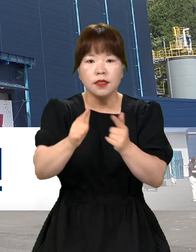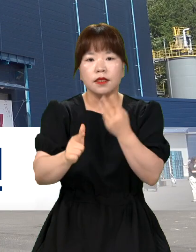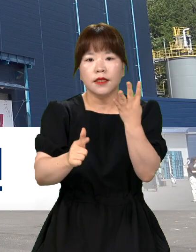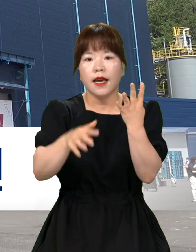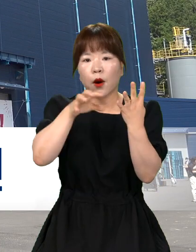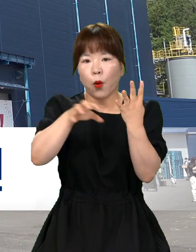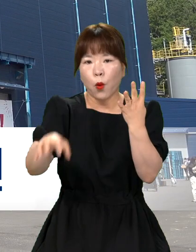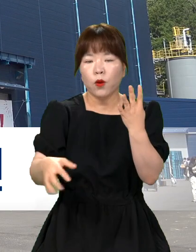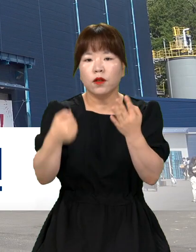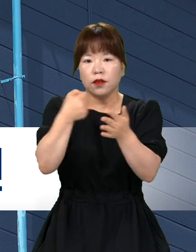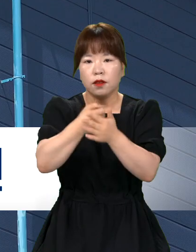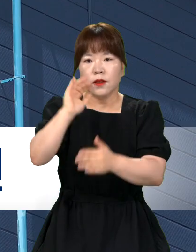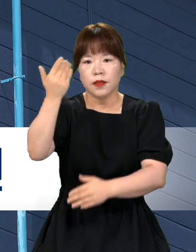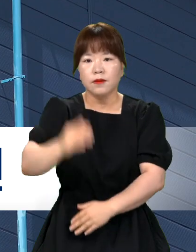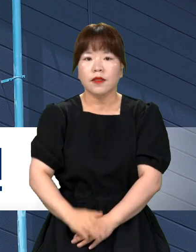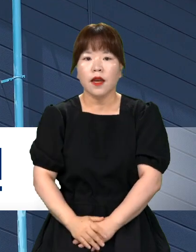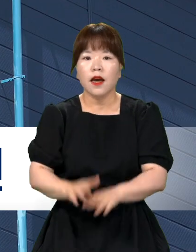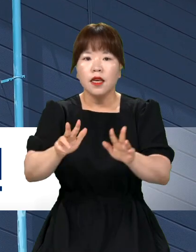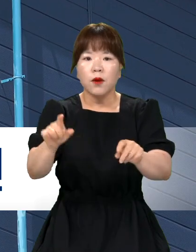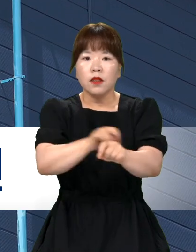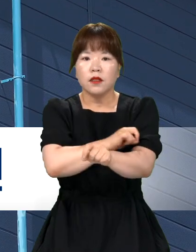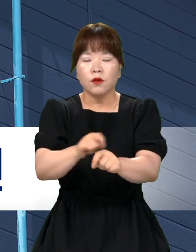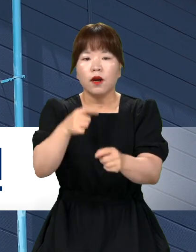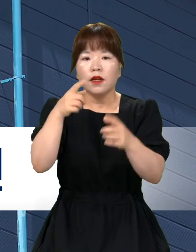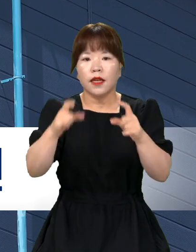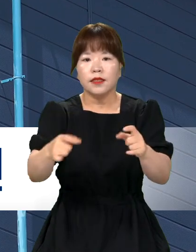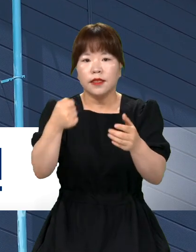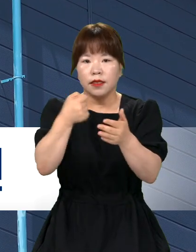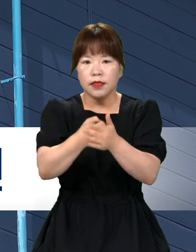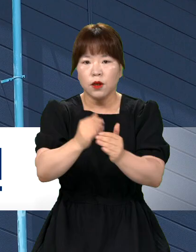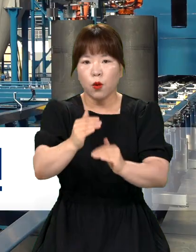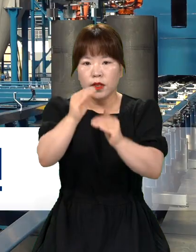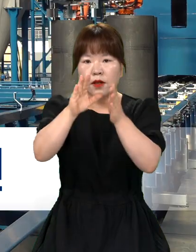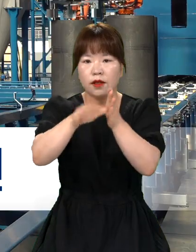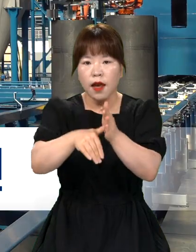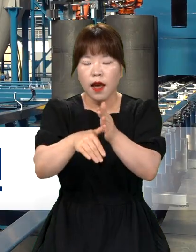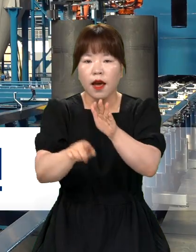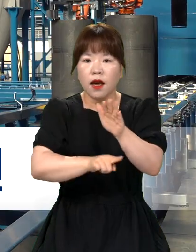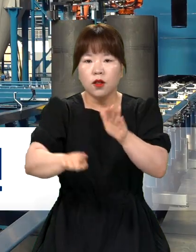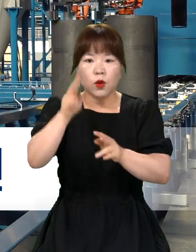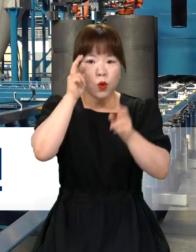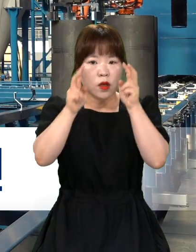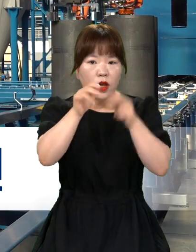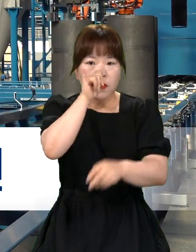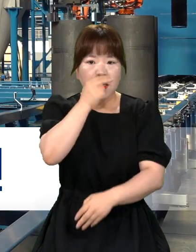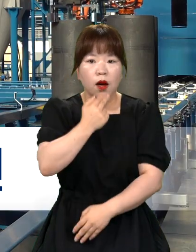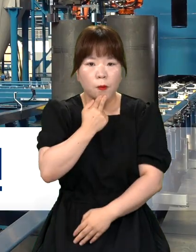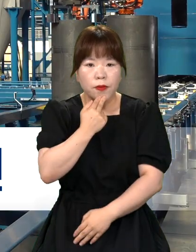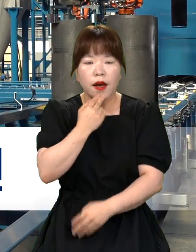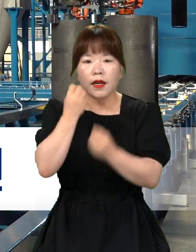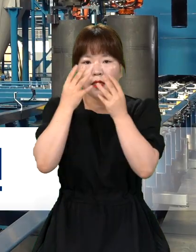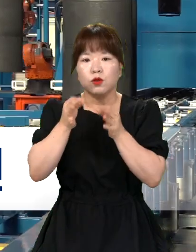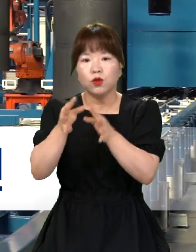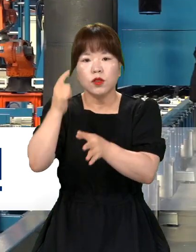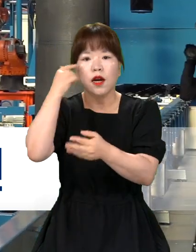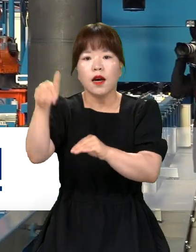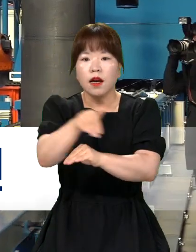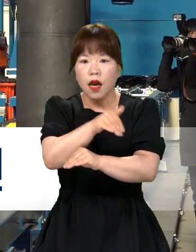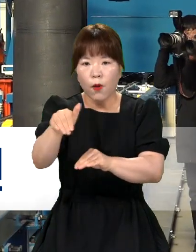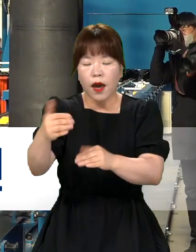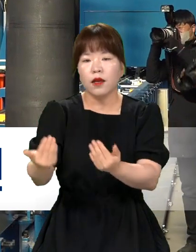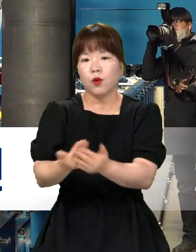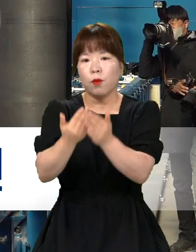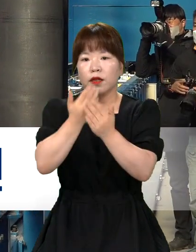등 4개 지역이 선정됐습니다 이번 특화단지 지정 과정에서는 선도기업 여부와 신규 투자계획